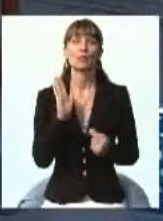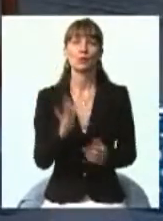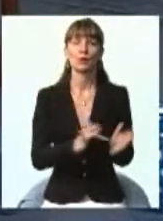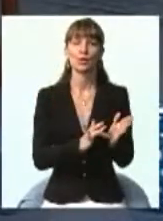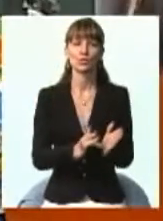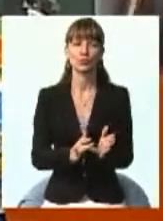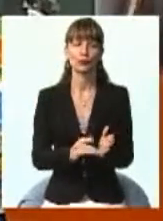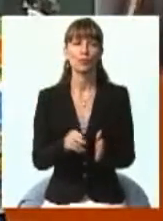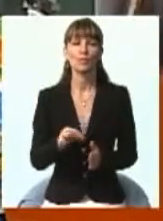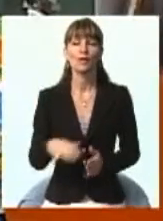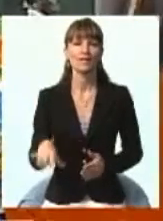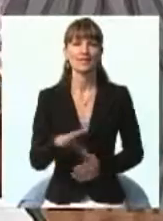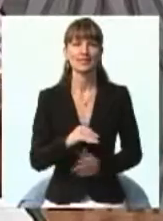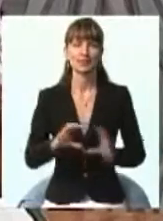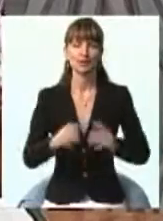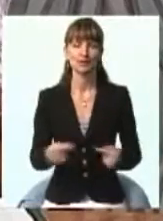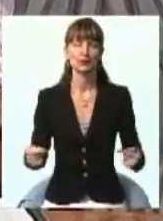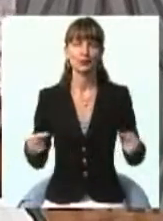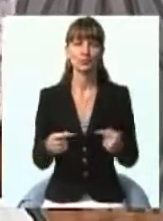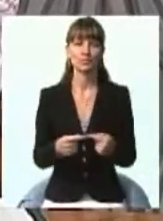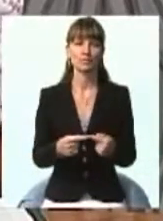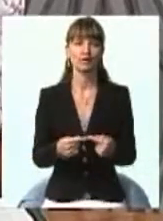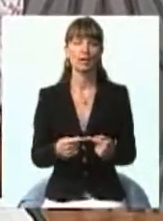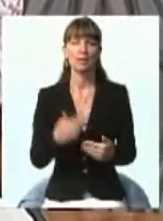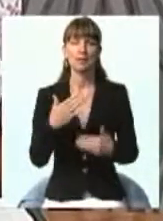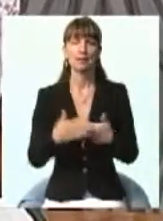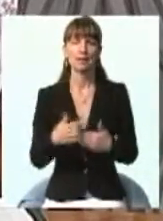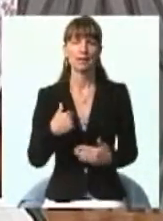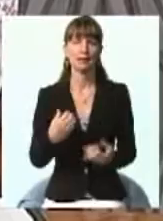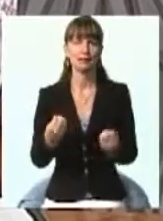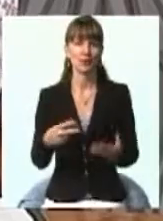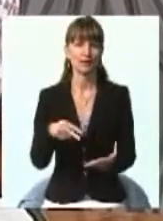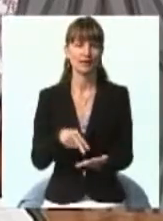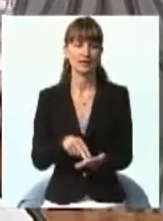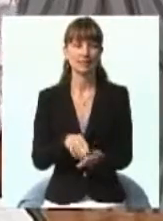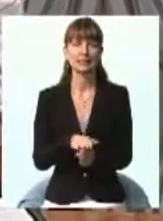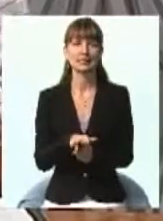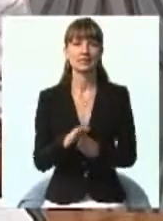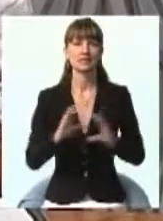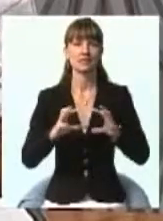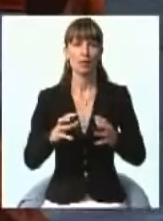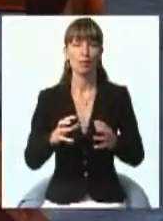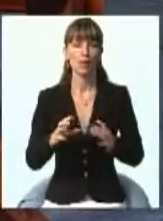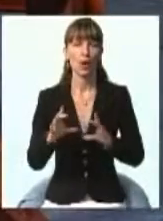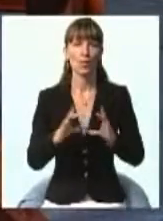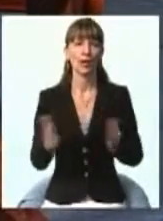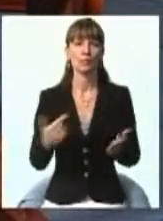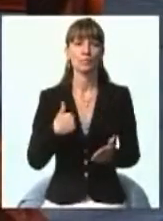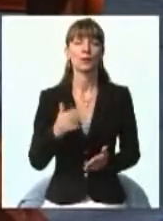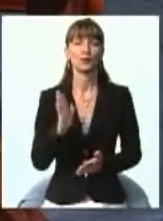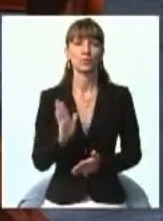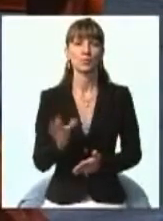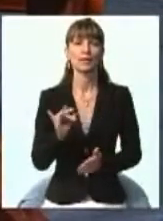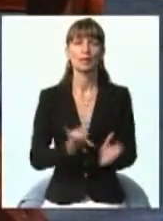подорожувати? По всій планеті. Абсолютно вірно. Не дарма перед нами просто стоїть ціла планета, ціла земна куля, якою ми будемо